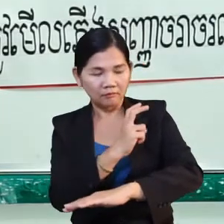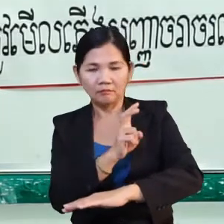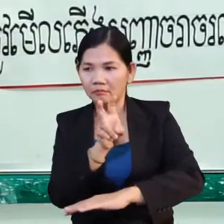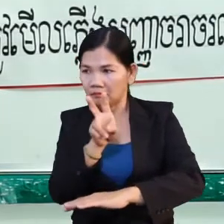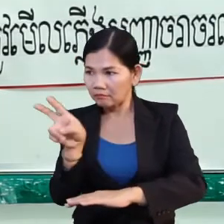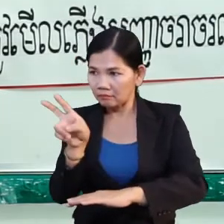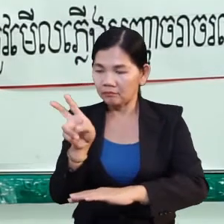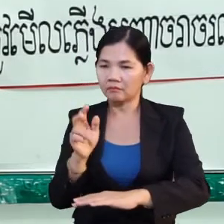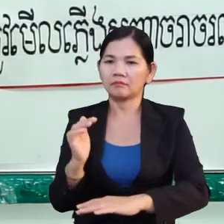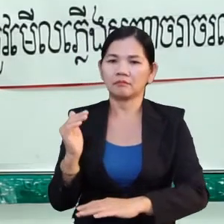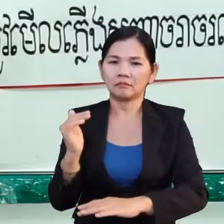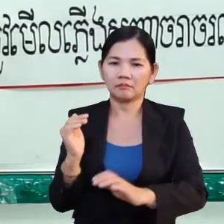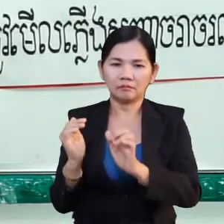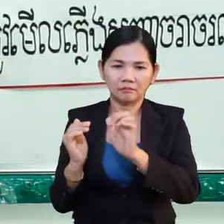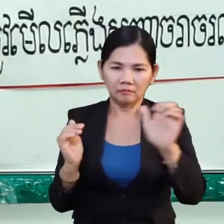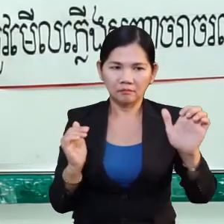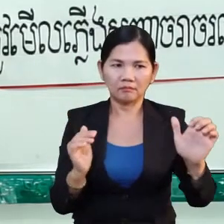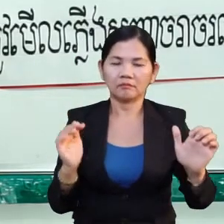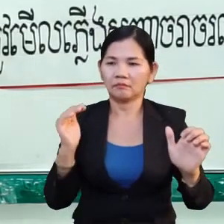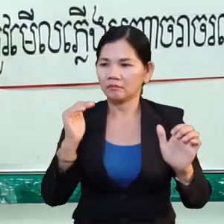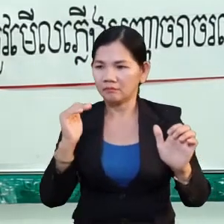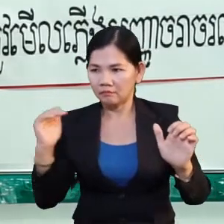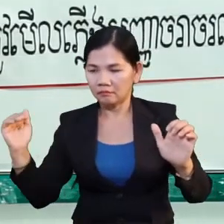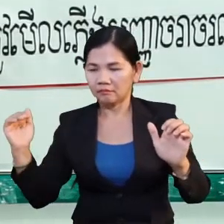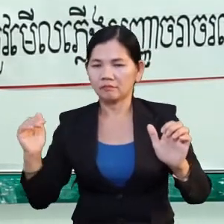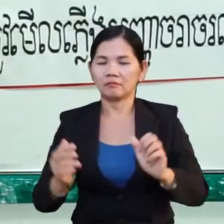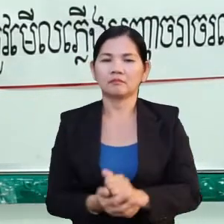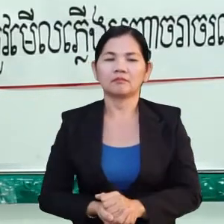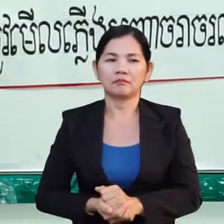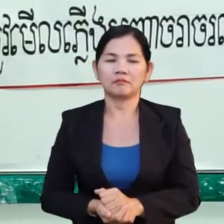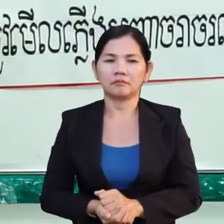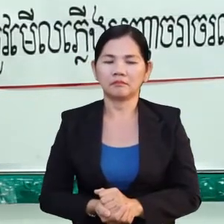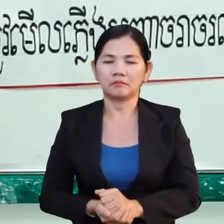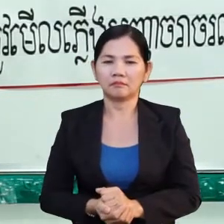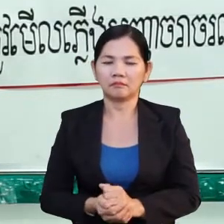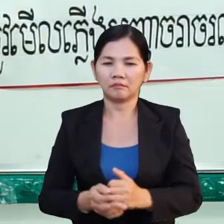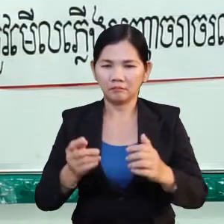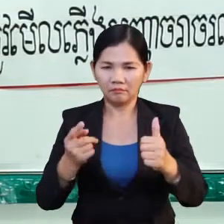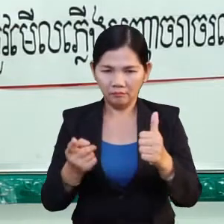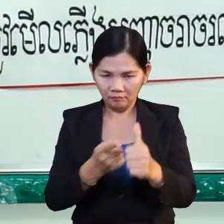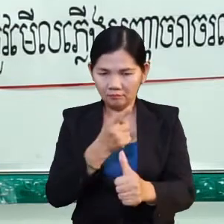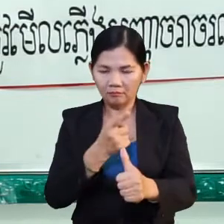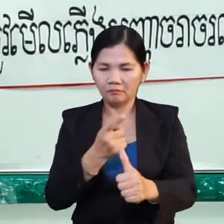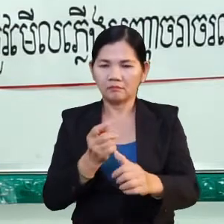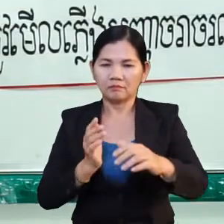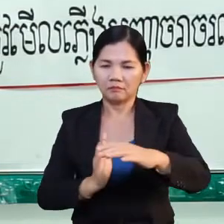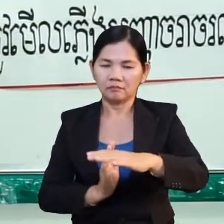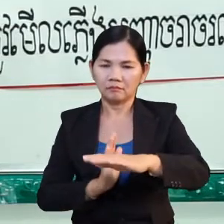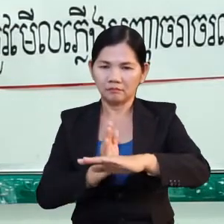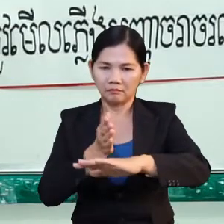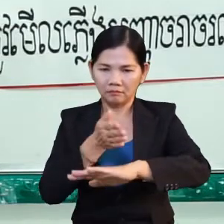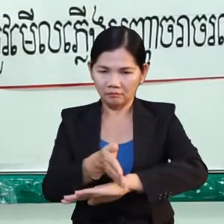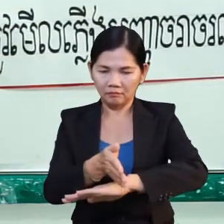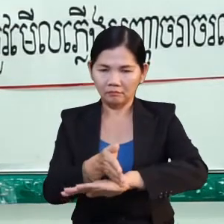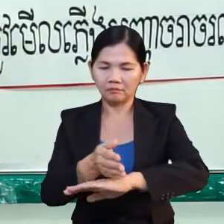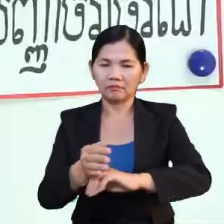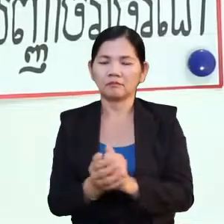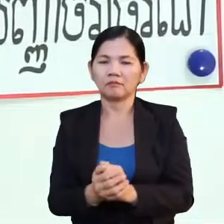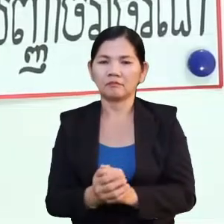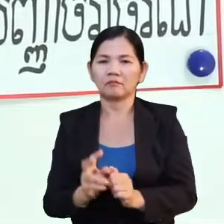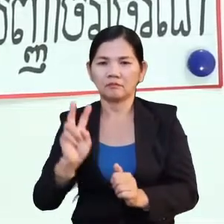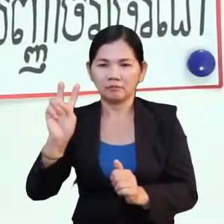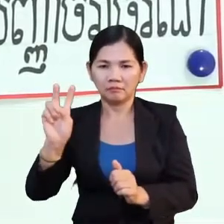ងស្ដាំចានេះគាត់មើលឆ្វេងស្ដាំម្ដងទៀតមុននឹងឆ្លងផ្លូវ